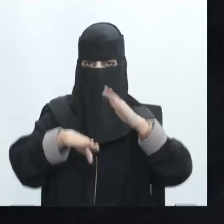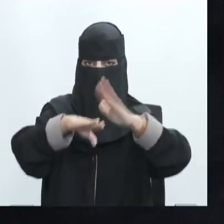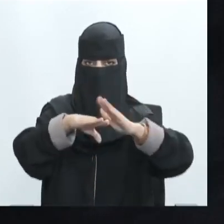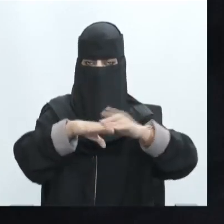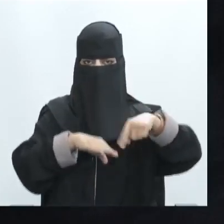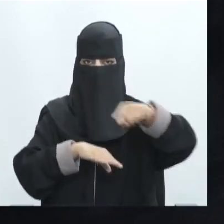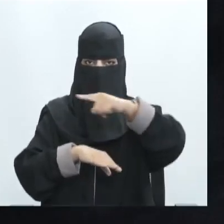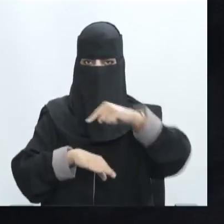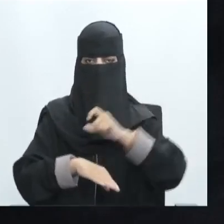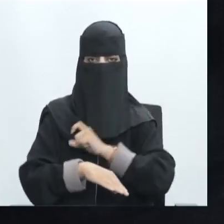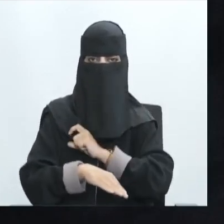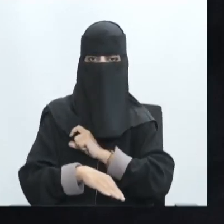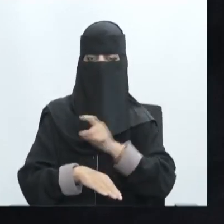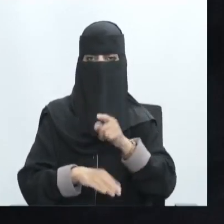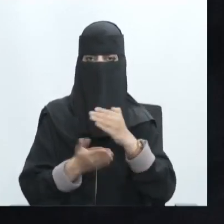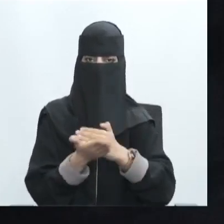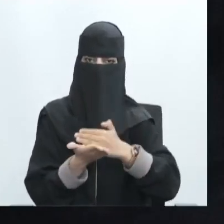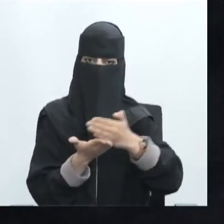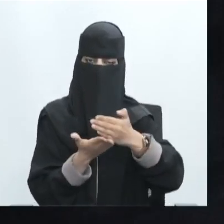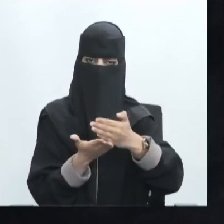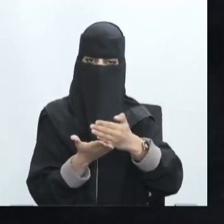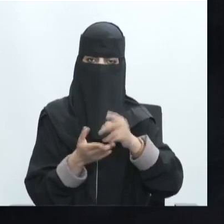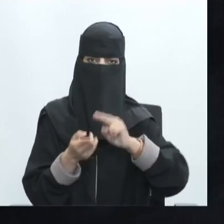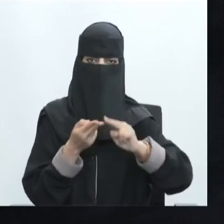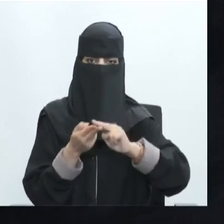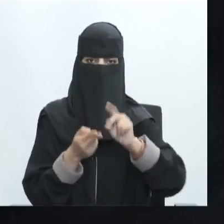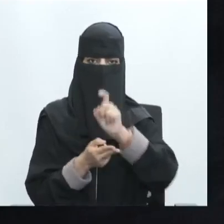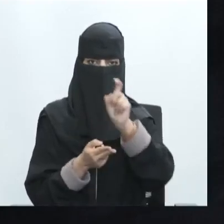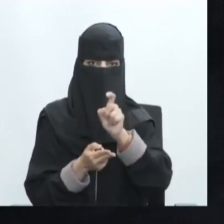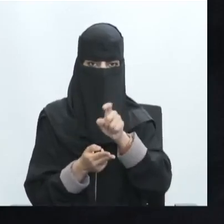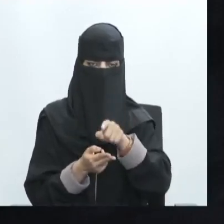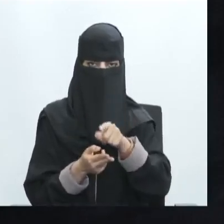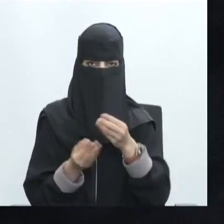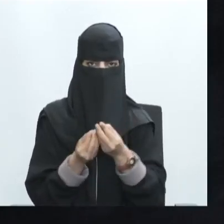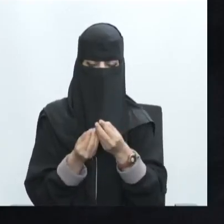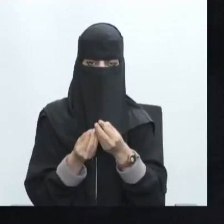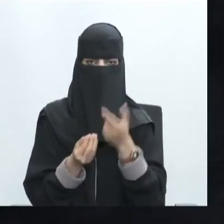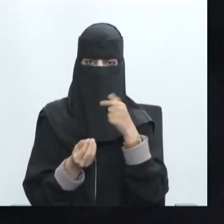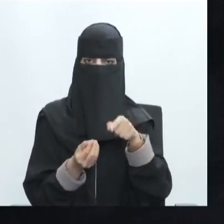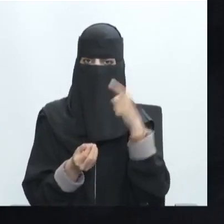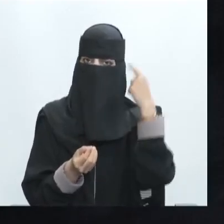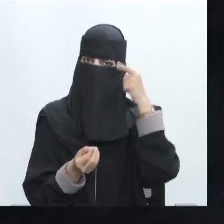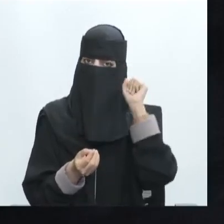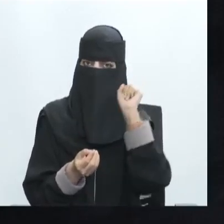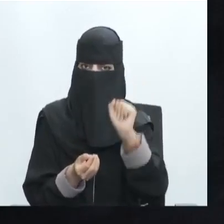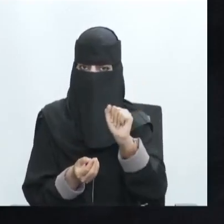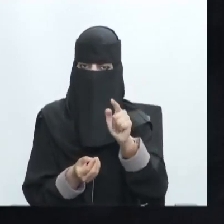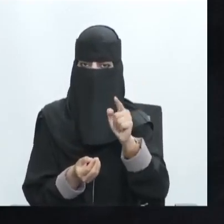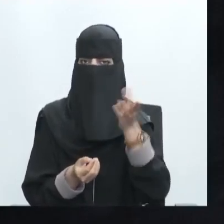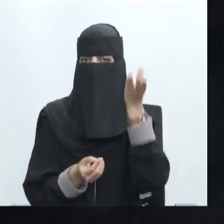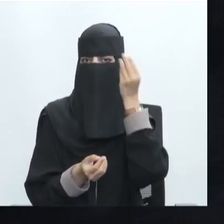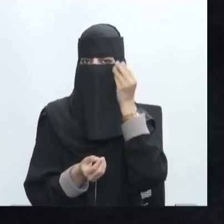منكم ان تكملوا حل هذا السؤال بما لديك من افكار